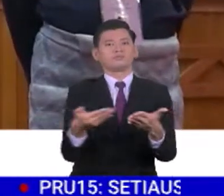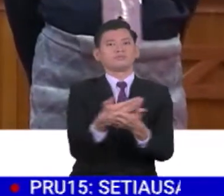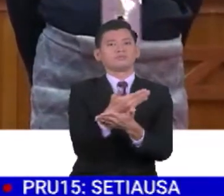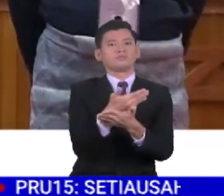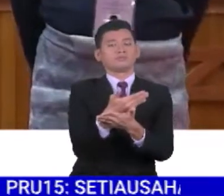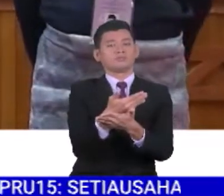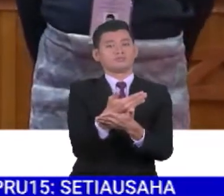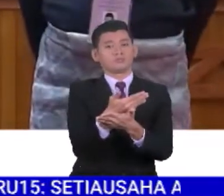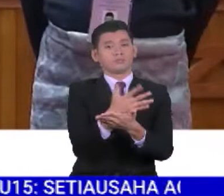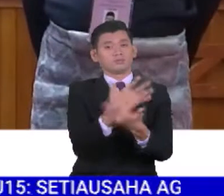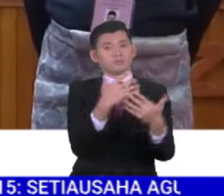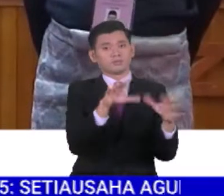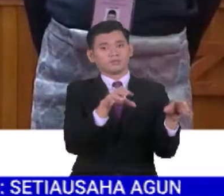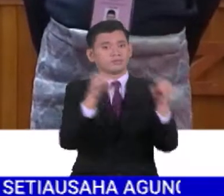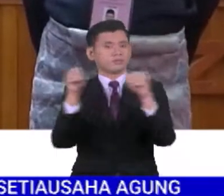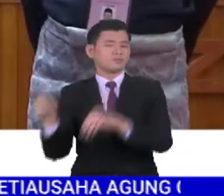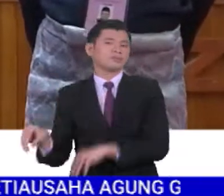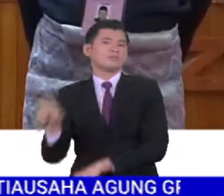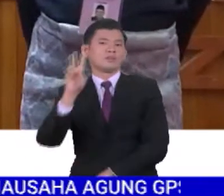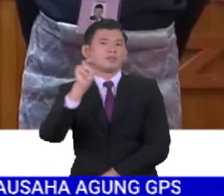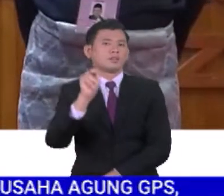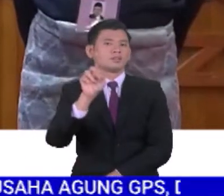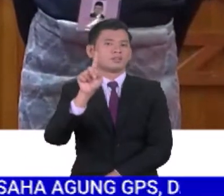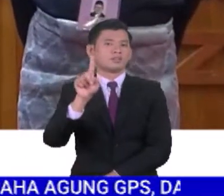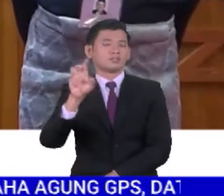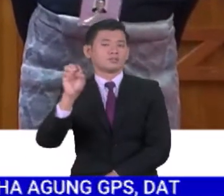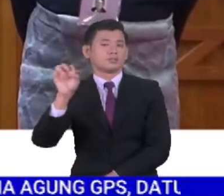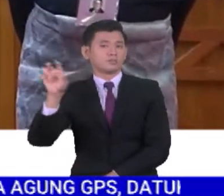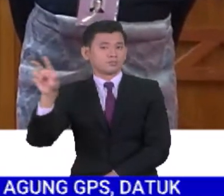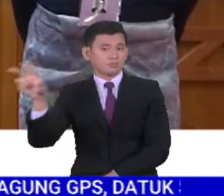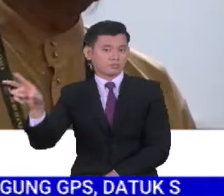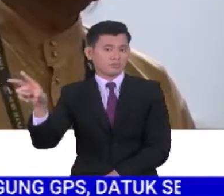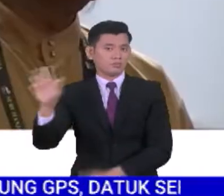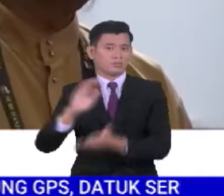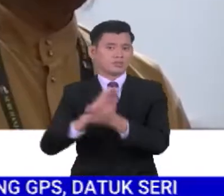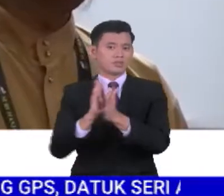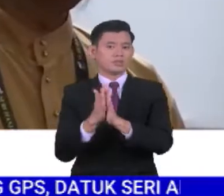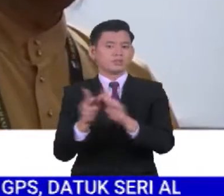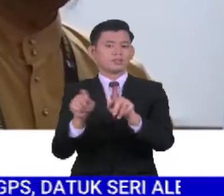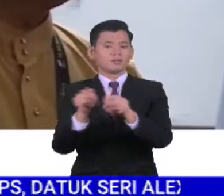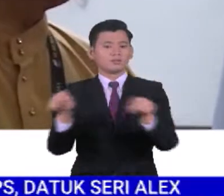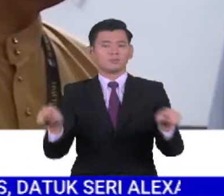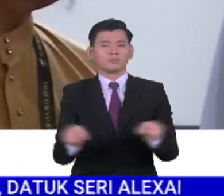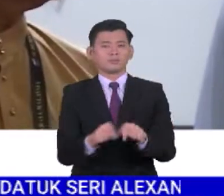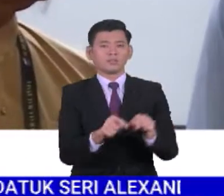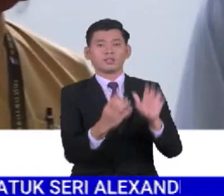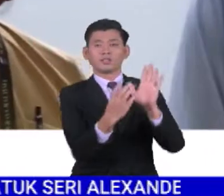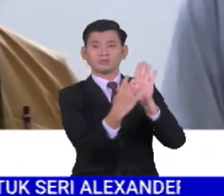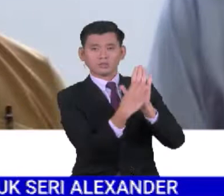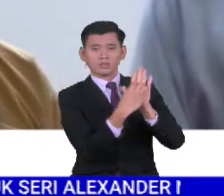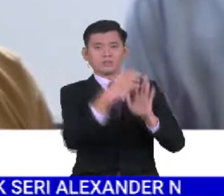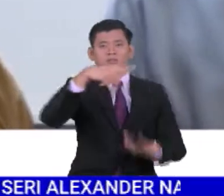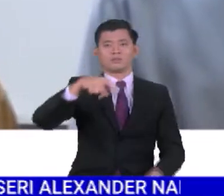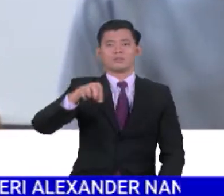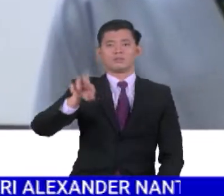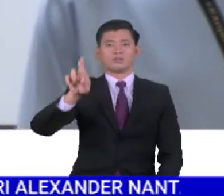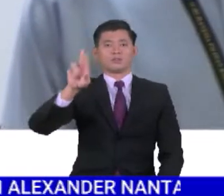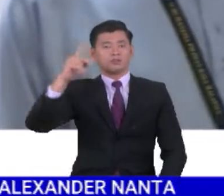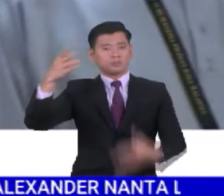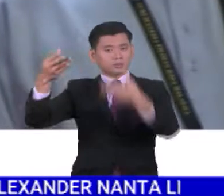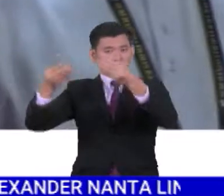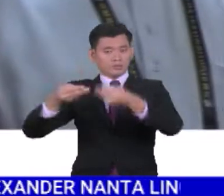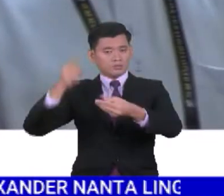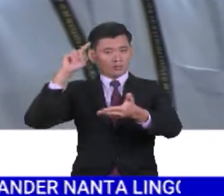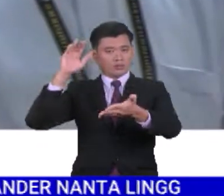kerusi itu berpindah ke N13 Gua Sanji yang merupakan salah satu kubu kuat PAS. PKR pula meletakkan kepercayaan